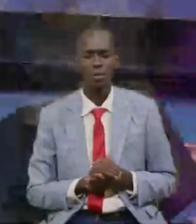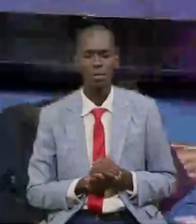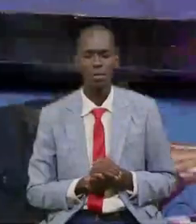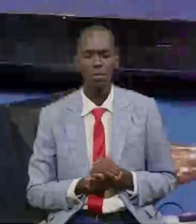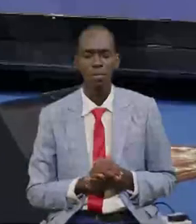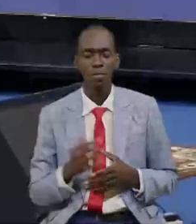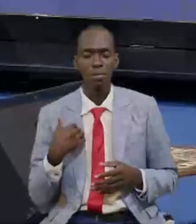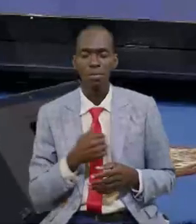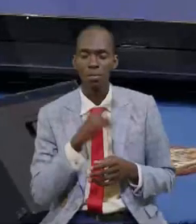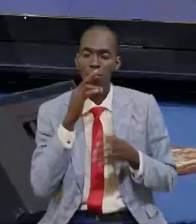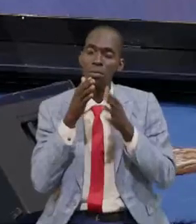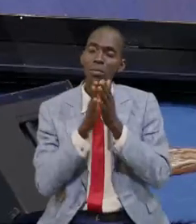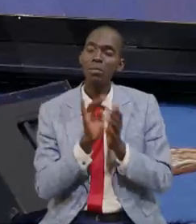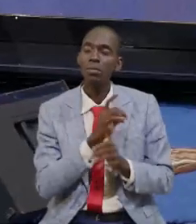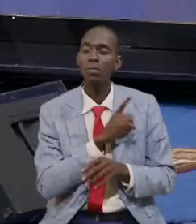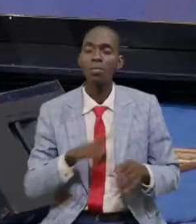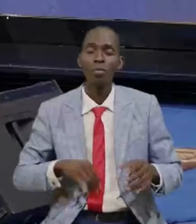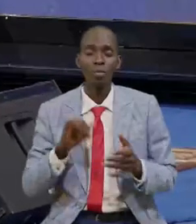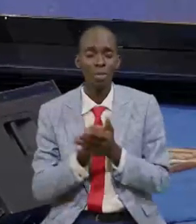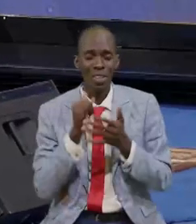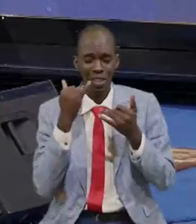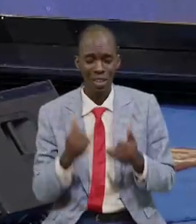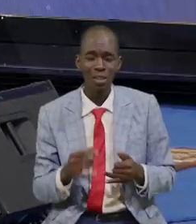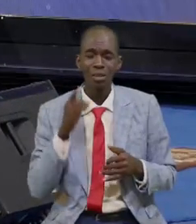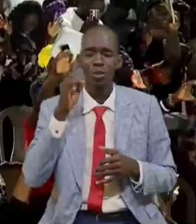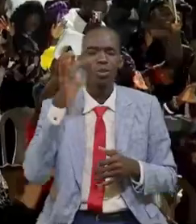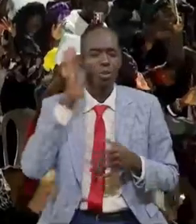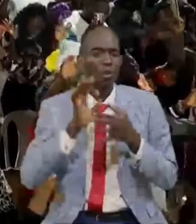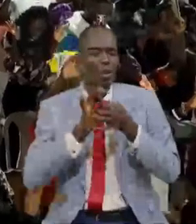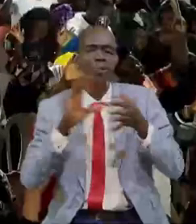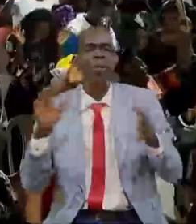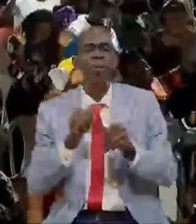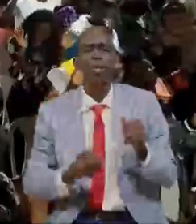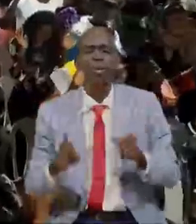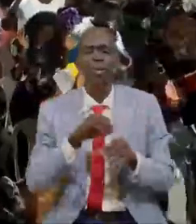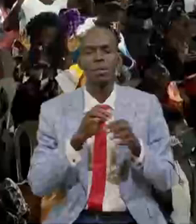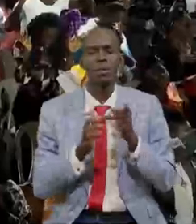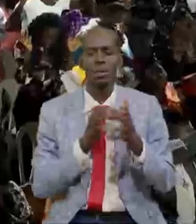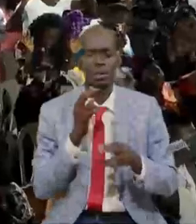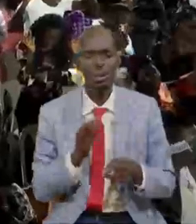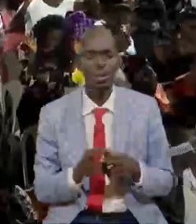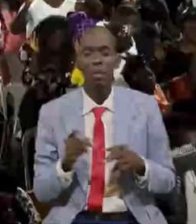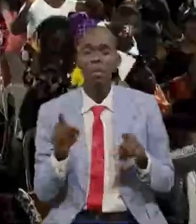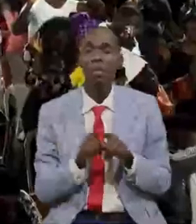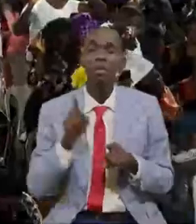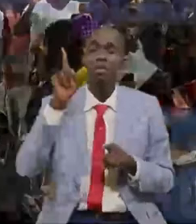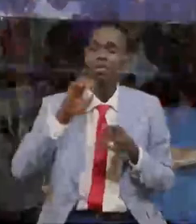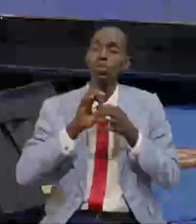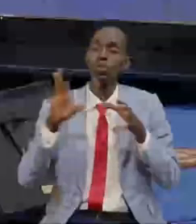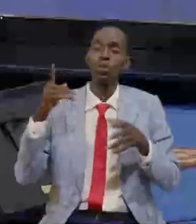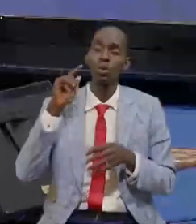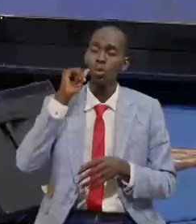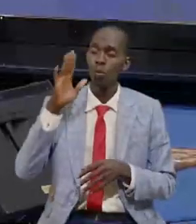Nous demandons, Seigneur, que maintenant, que tu délies tout le monde. Comme tu